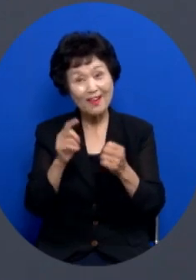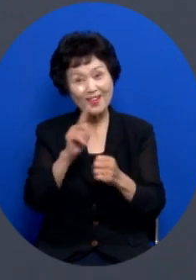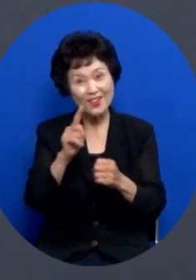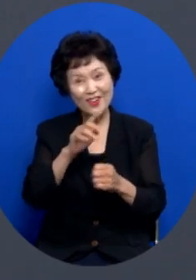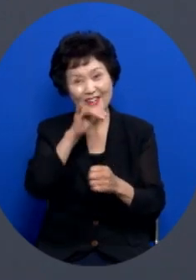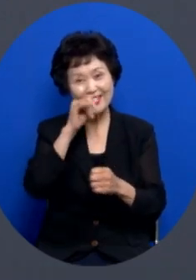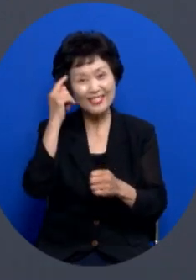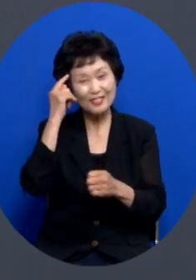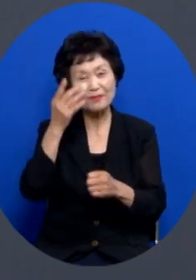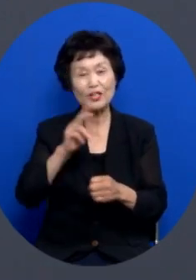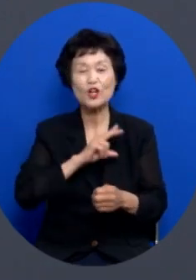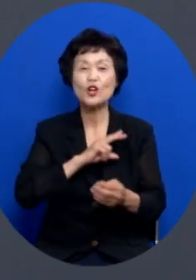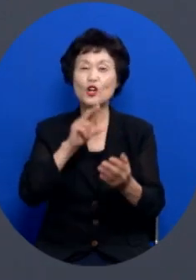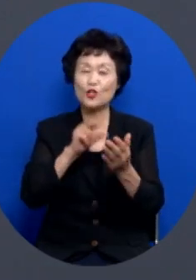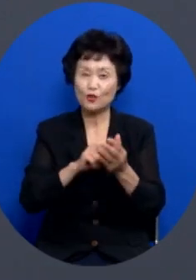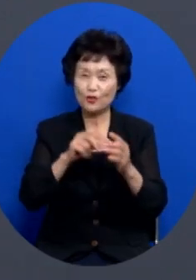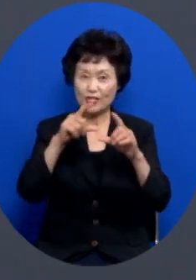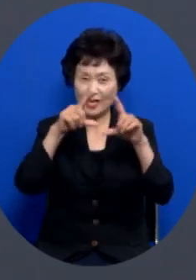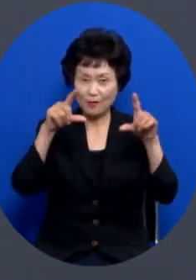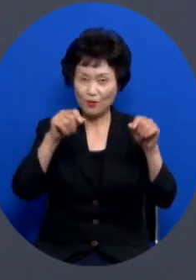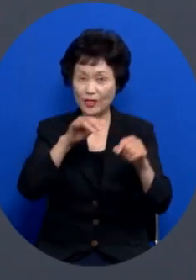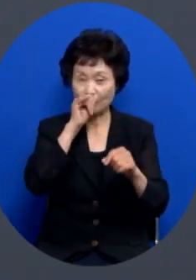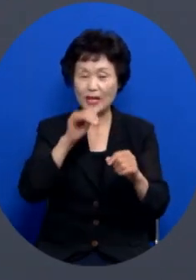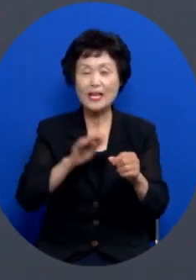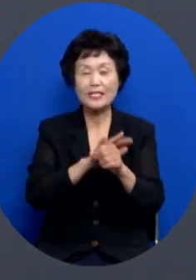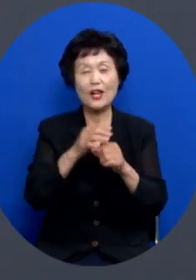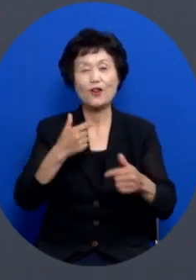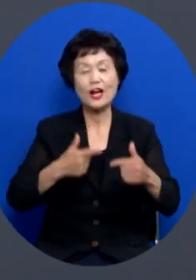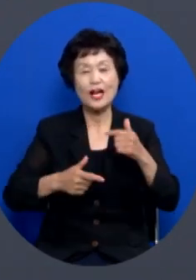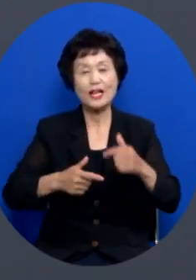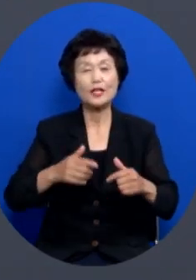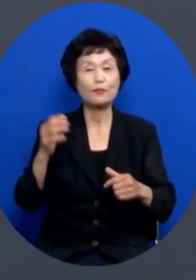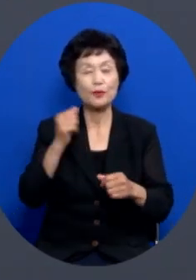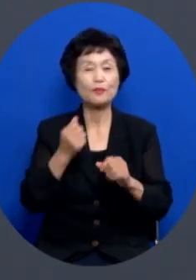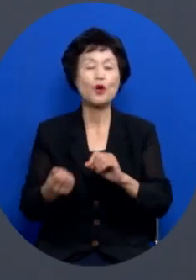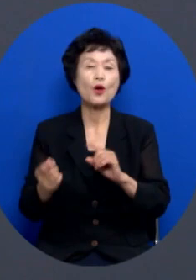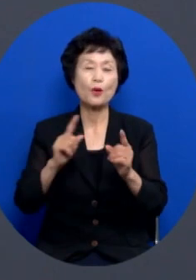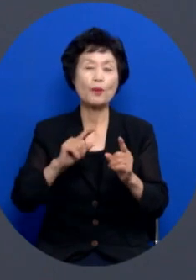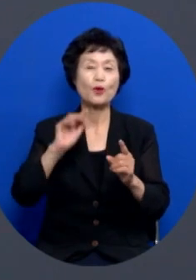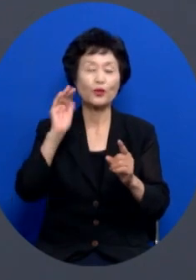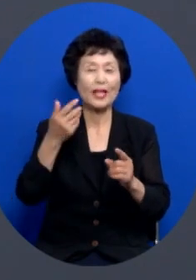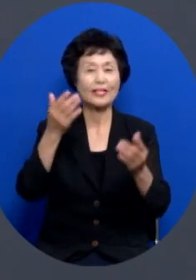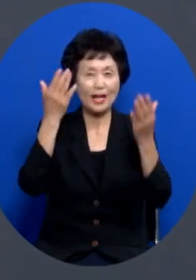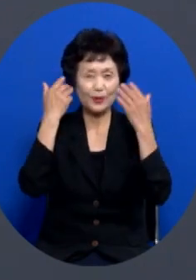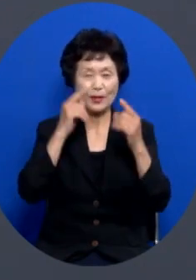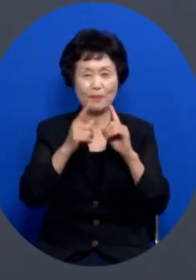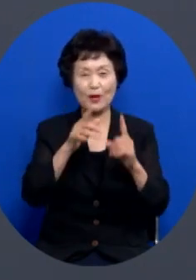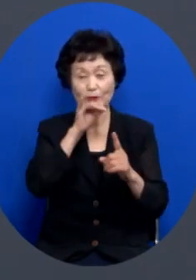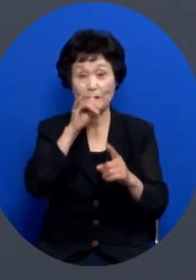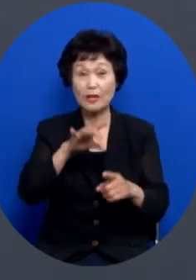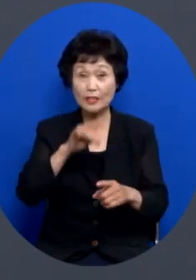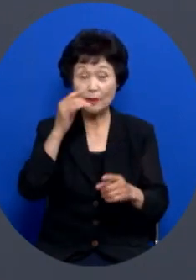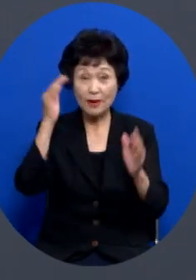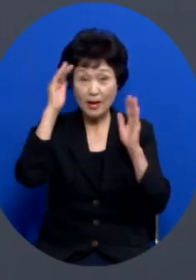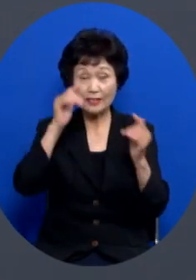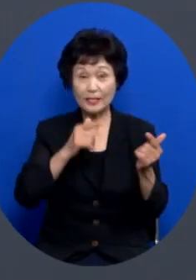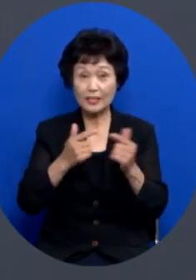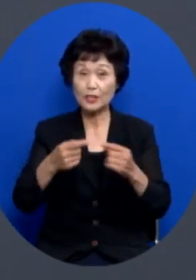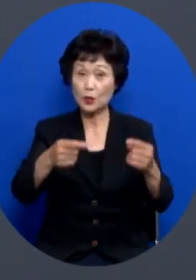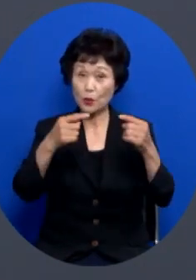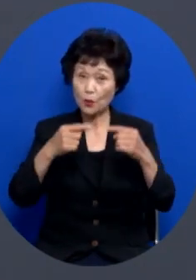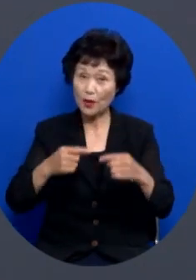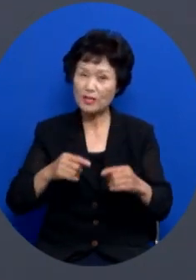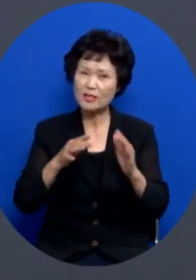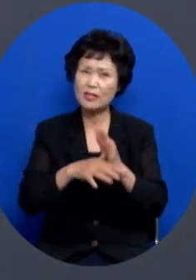주제 문구가 있습니다. 사랑과 기쁨으로 회복되는 세일의 기독학교라고 말합니다. 그 이유는 처음에 학생들이 올 때는